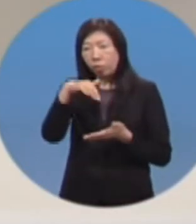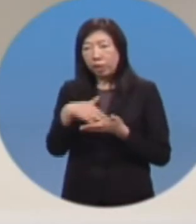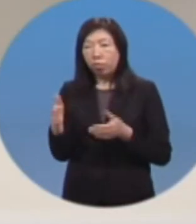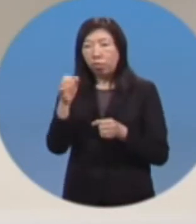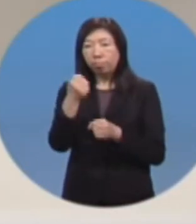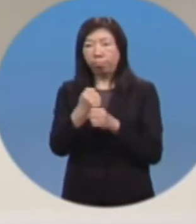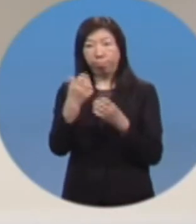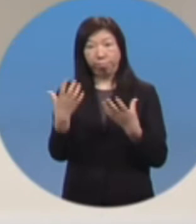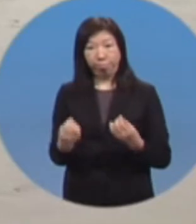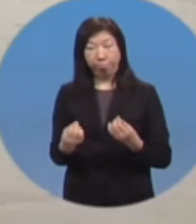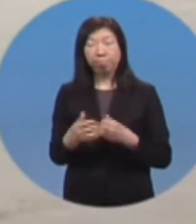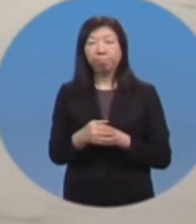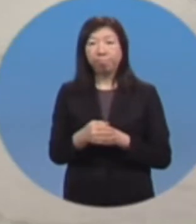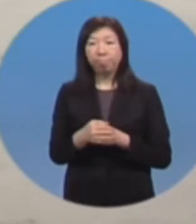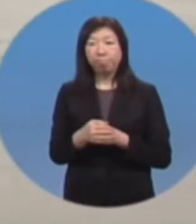ています。